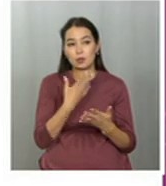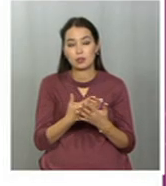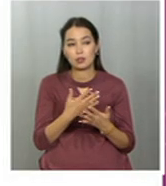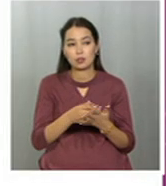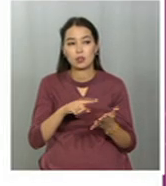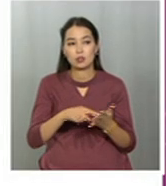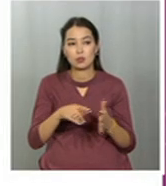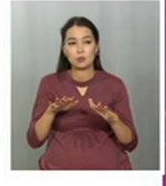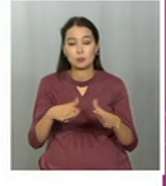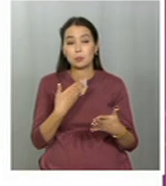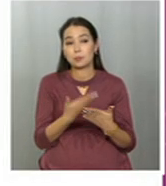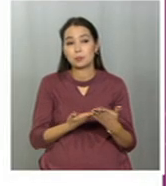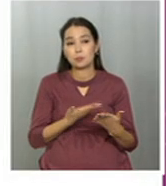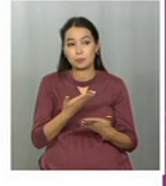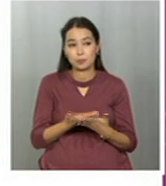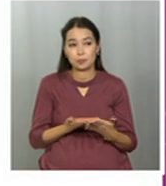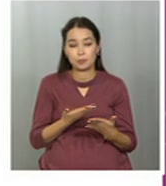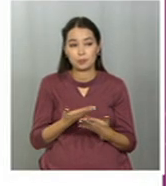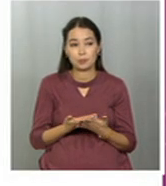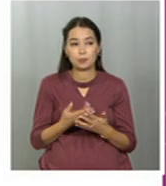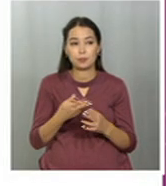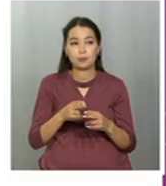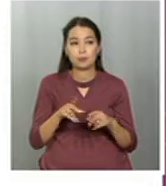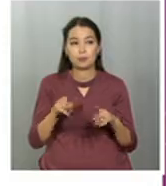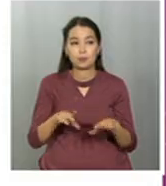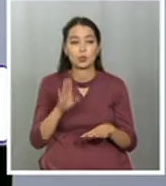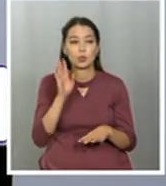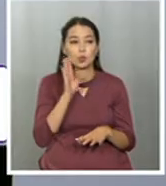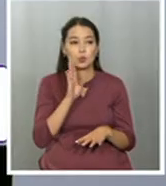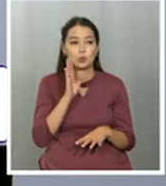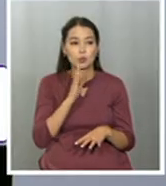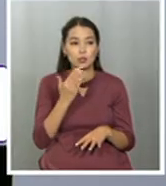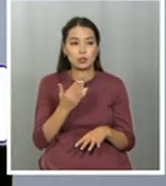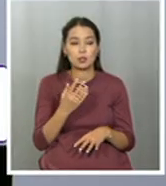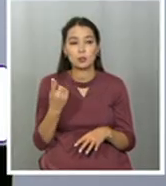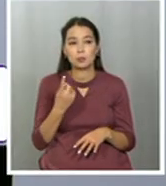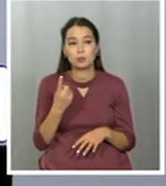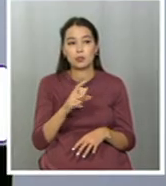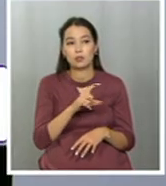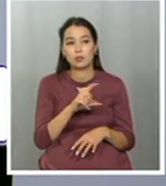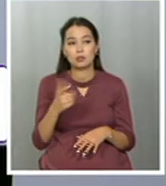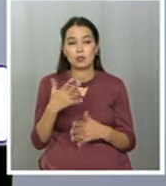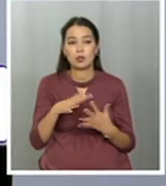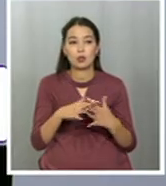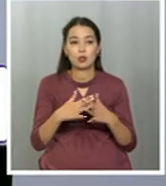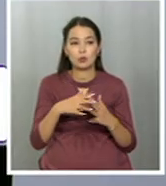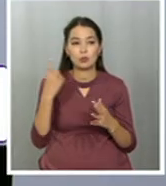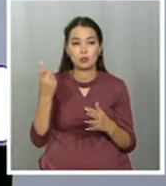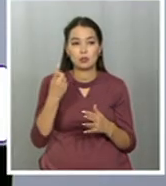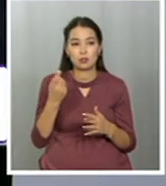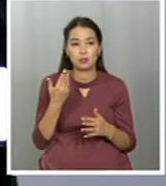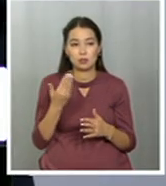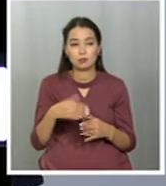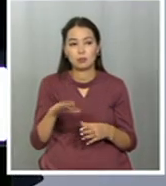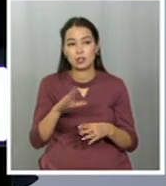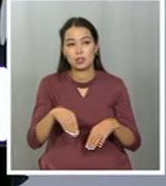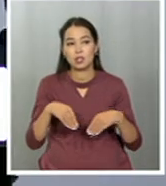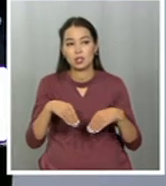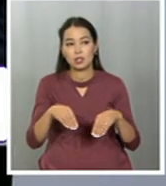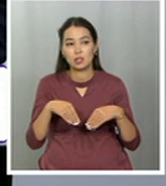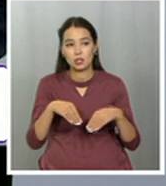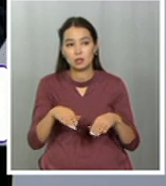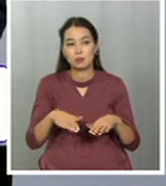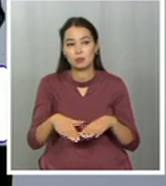ретінде қарастырып отырмын мен. Яғни бұл жерде су нысандарын бірінші кезекте ауыл шаруашылығында, яғни егістік алқаптарды сумен